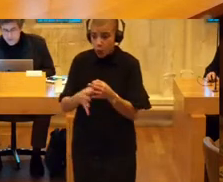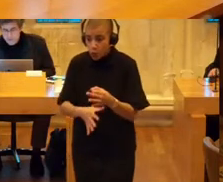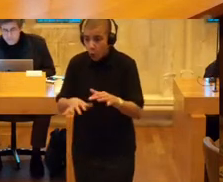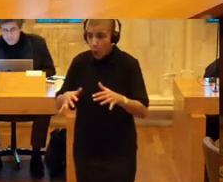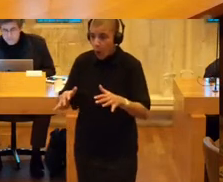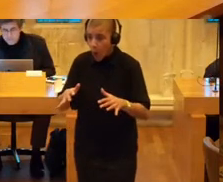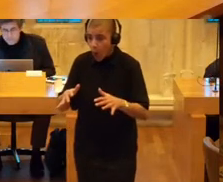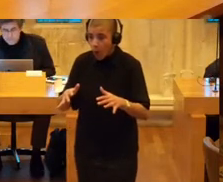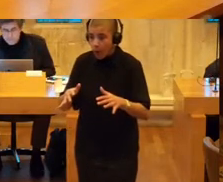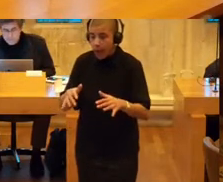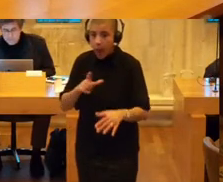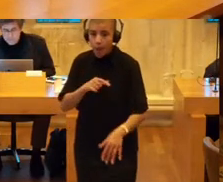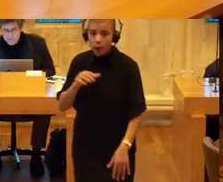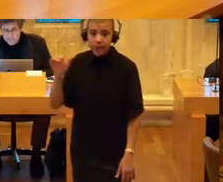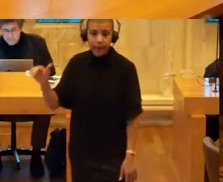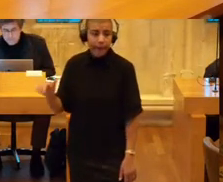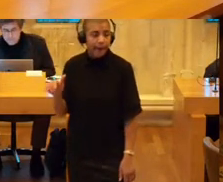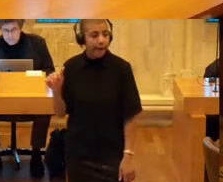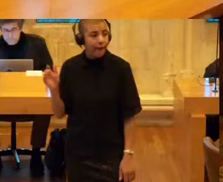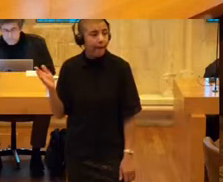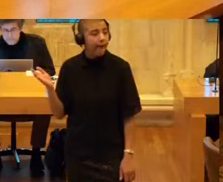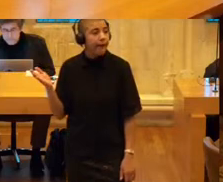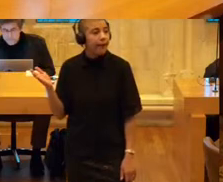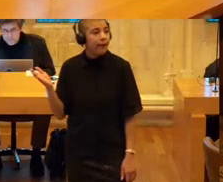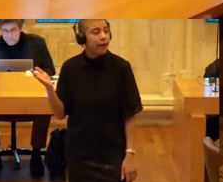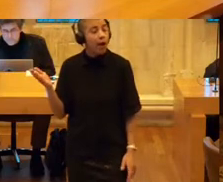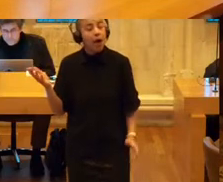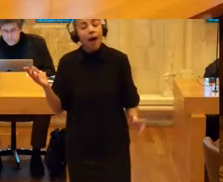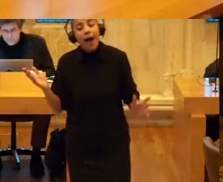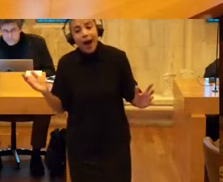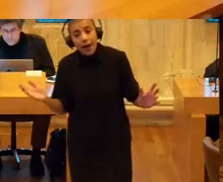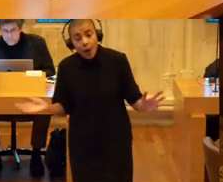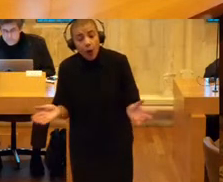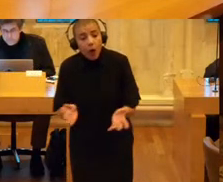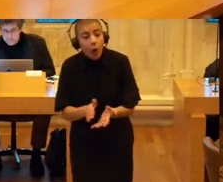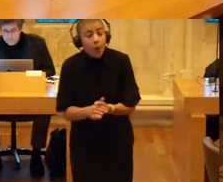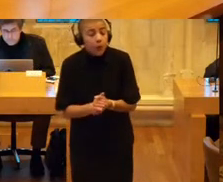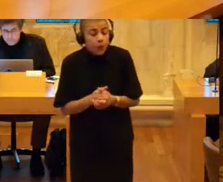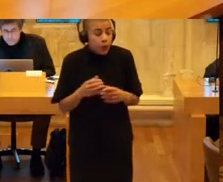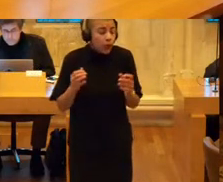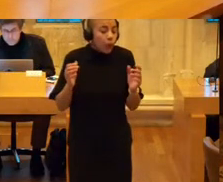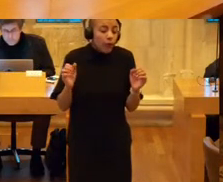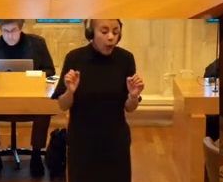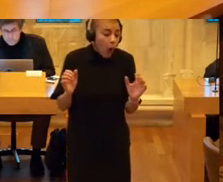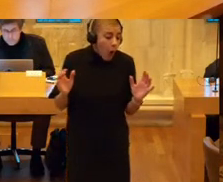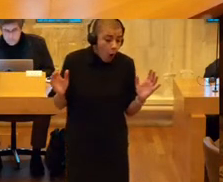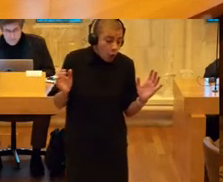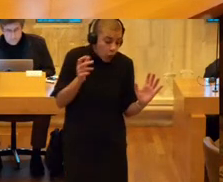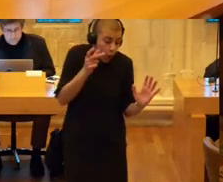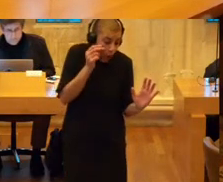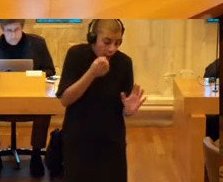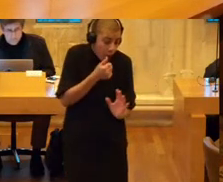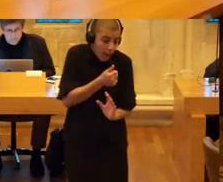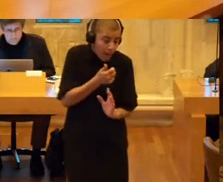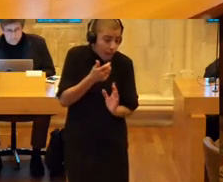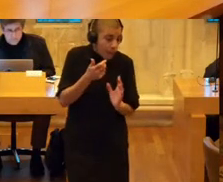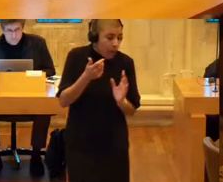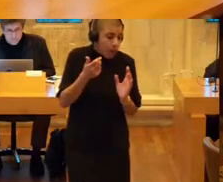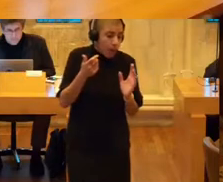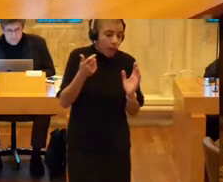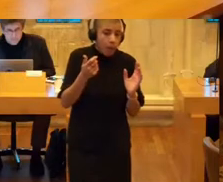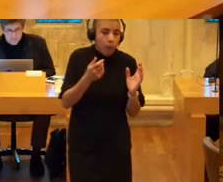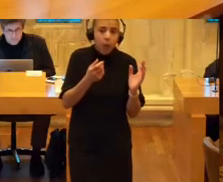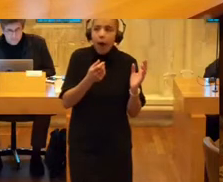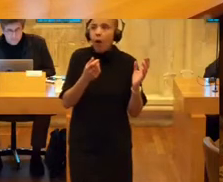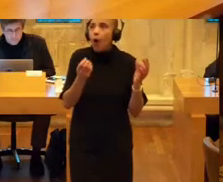temporairement, en tout cas. Bon, alors moi, je veux bien que vous ayez un souci de proposition d'action